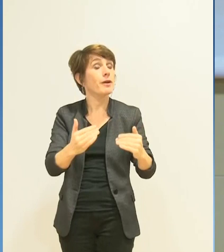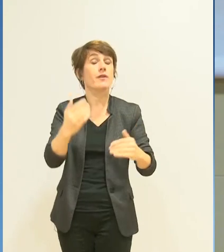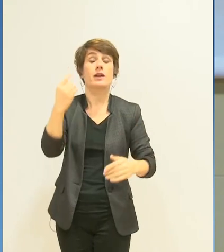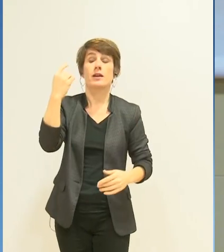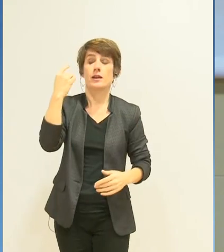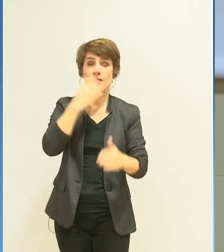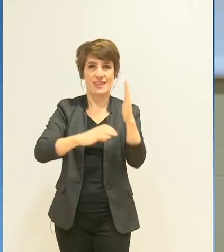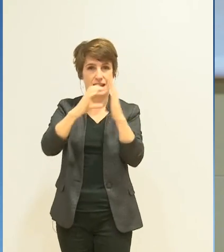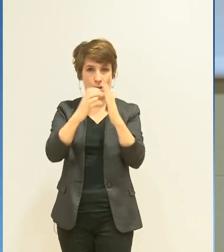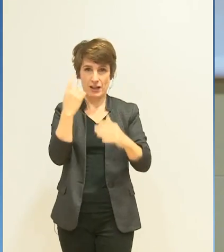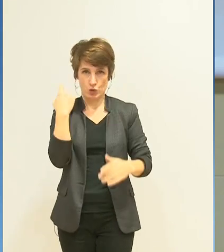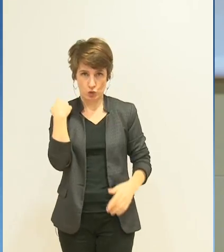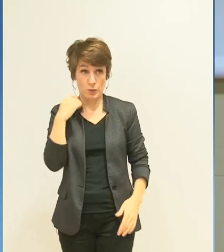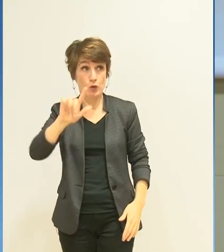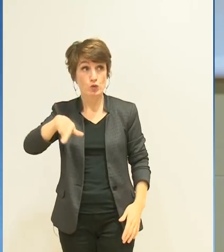12